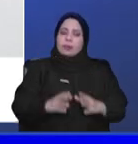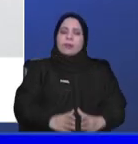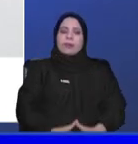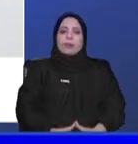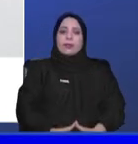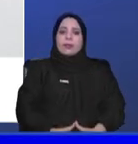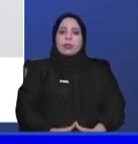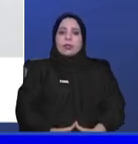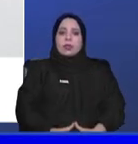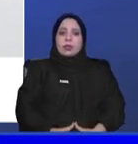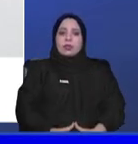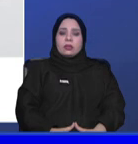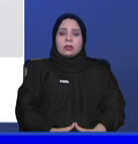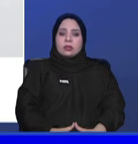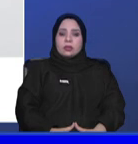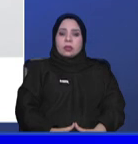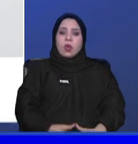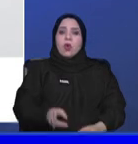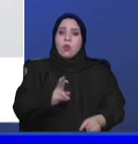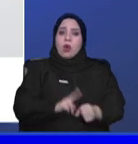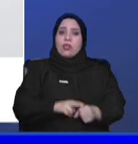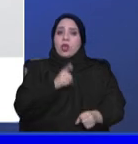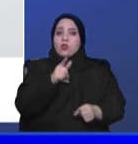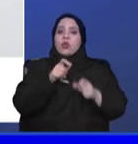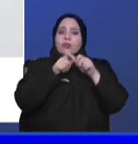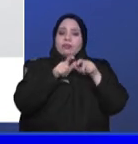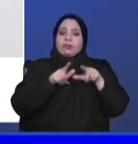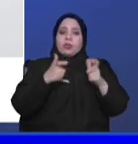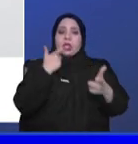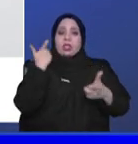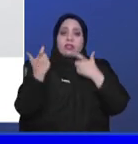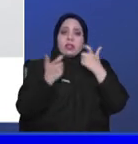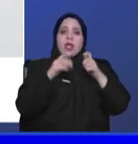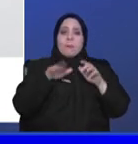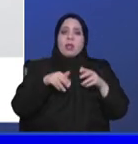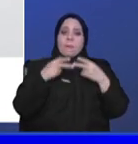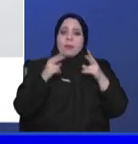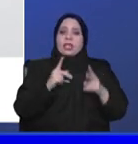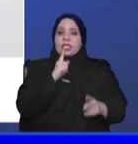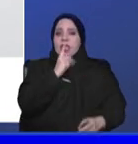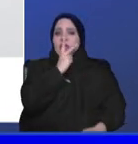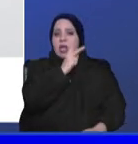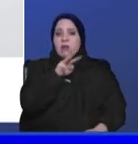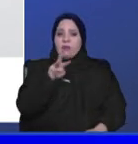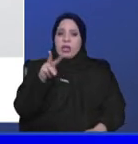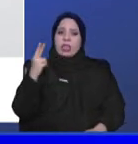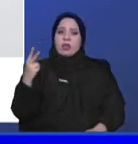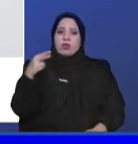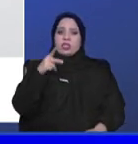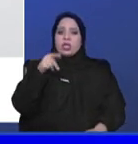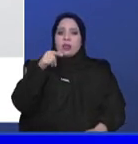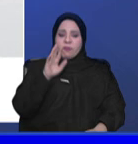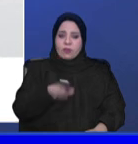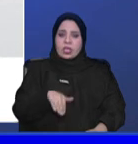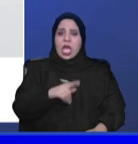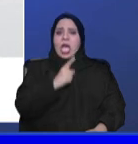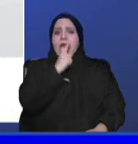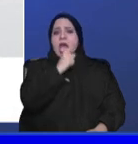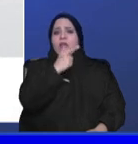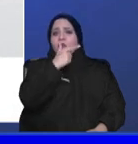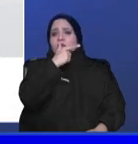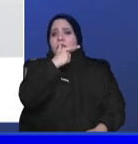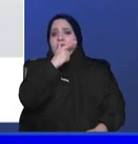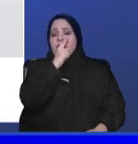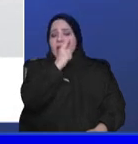للقيمه المضافه والانتقائيه وقد اسفرت الحملات التفتيشيه التي تم تنفيذها منذ مطلع عام 2022